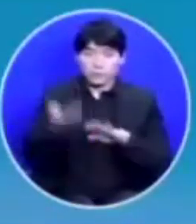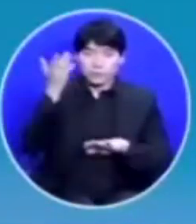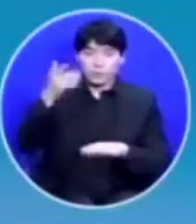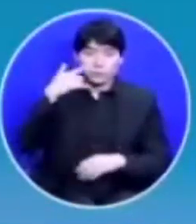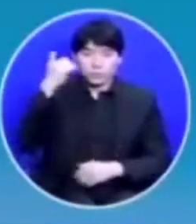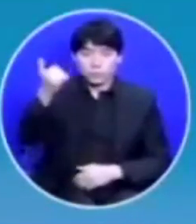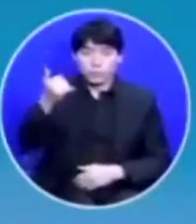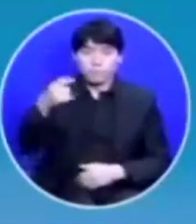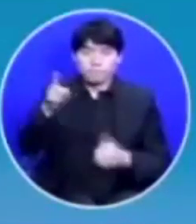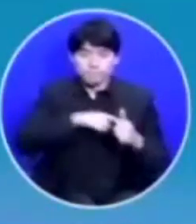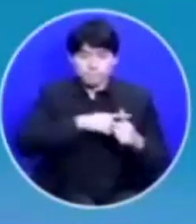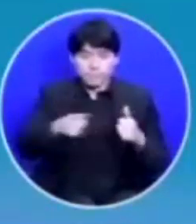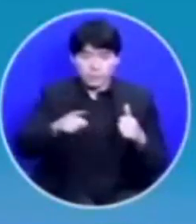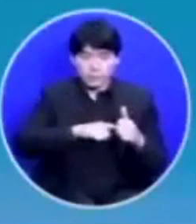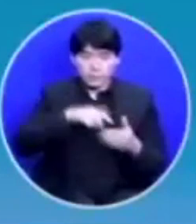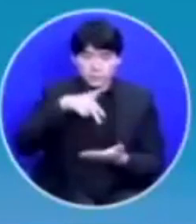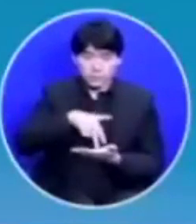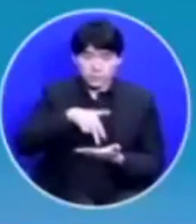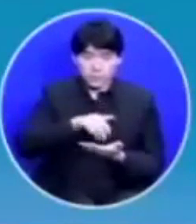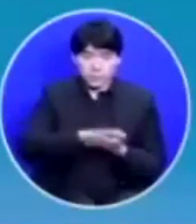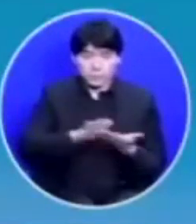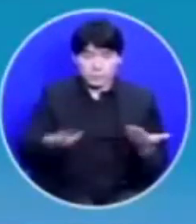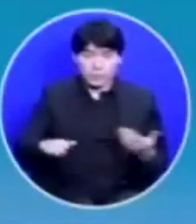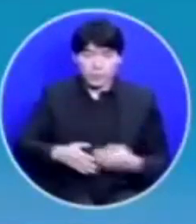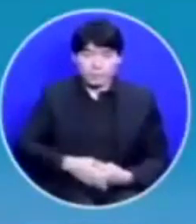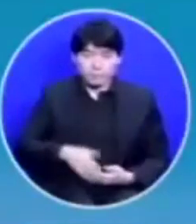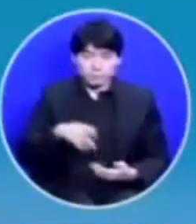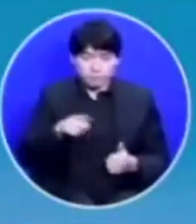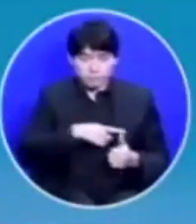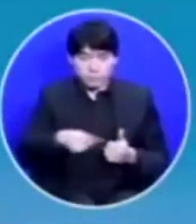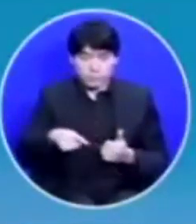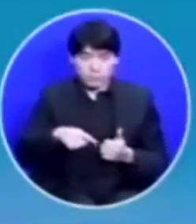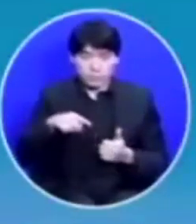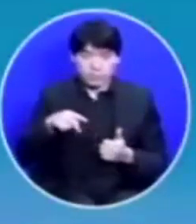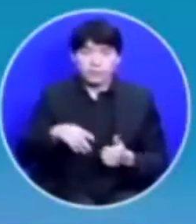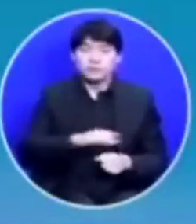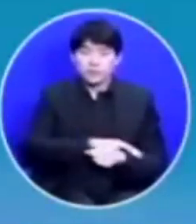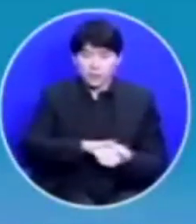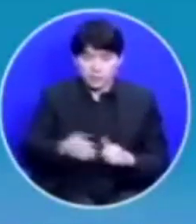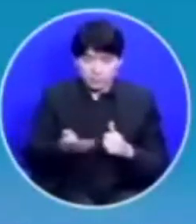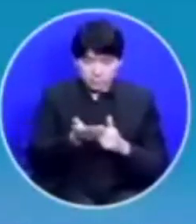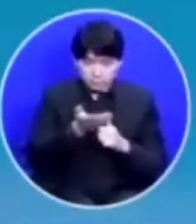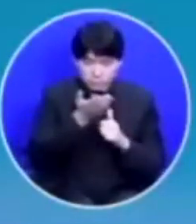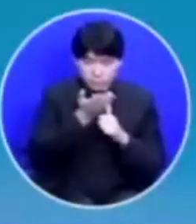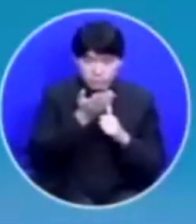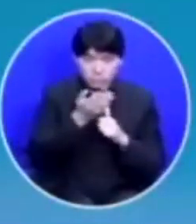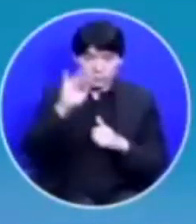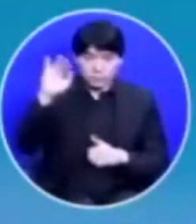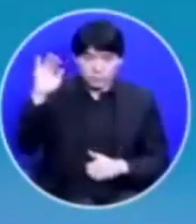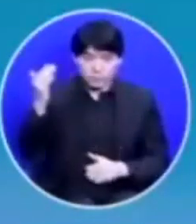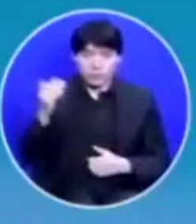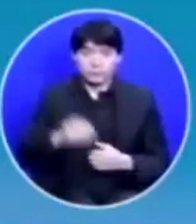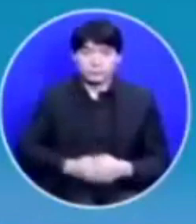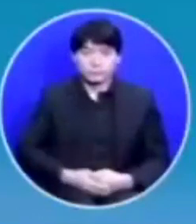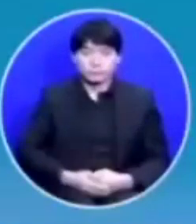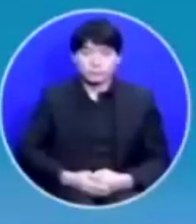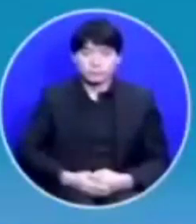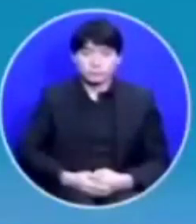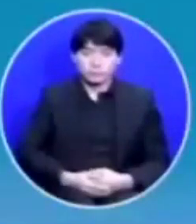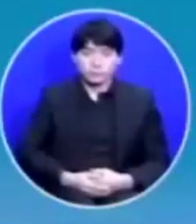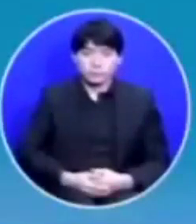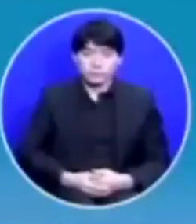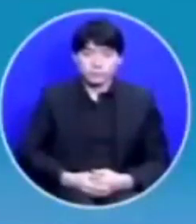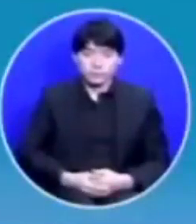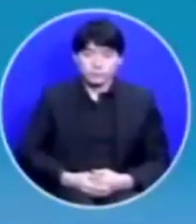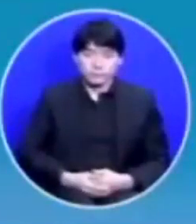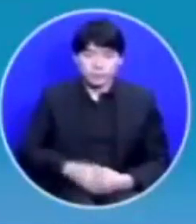합니다 내를 되어서라도 잘 길러야 한다 아이들 버릇 가르치고 바로 기르려면 매를 안될